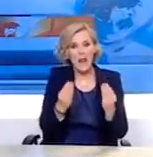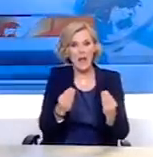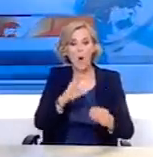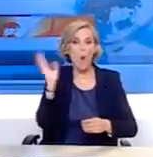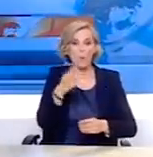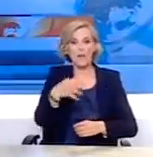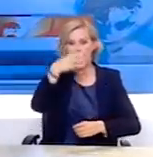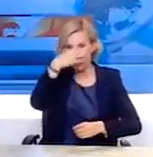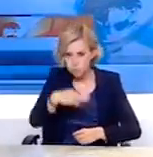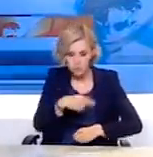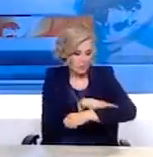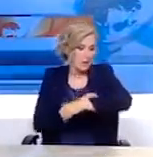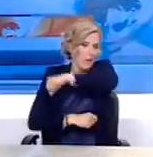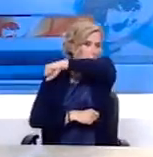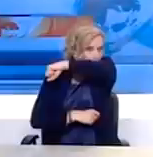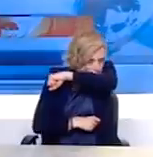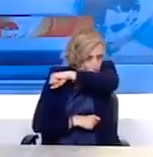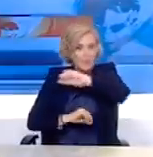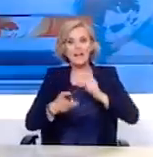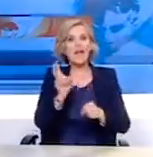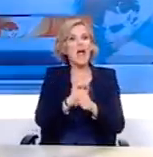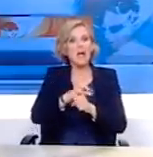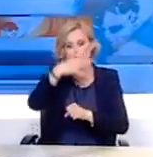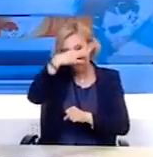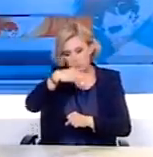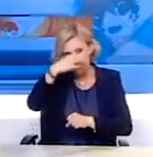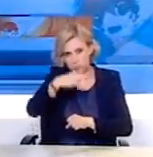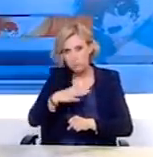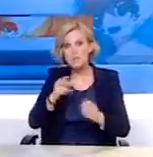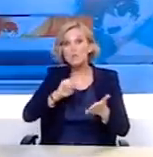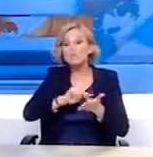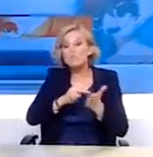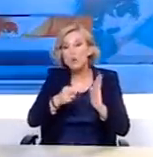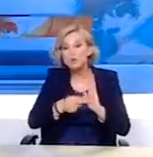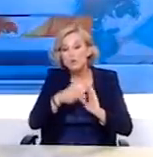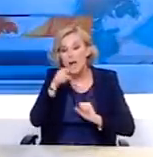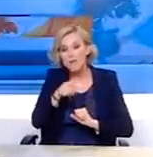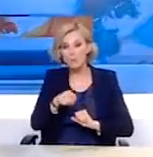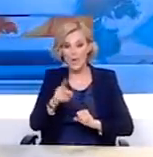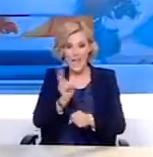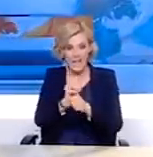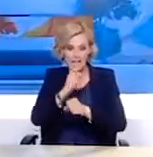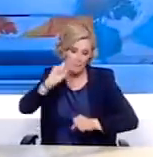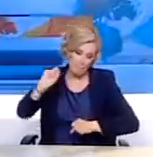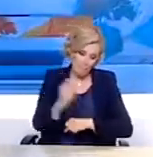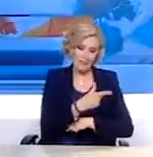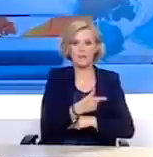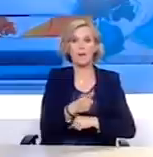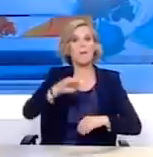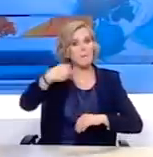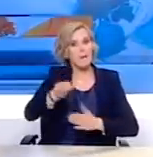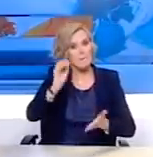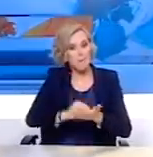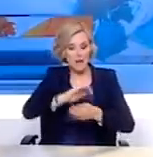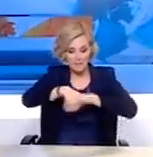μύτη και το στόμα μας με ένα λυγισμένο αγκώνα ή χαρτομάντιλο όταν βήχουμε ή φταρνιζόμαστε, το οποίο θα πρέπει να το πετάμε αμέσως μετά τη χρήση και να πλένουμε τα χέρια